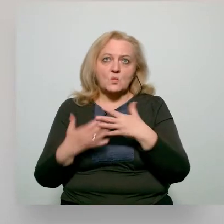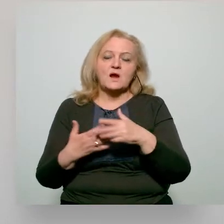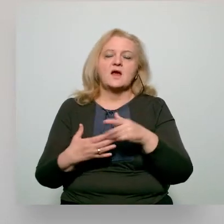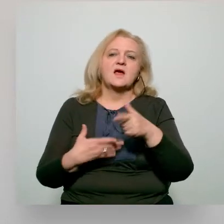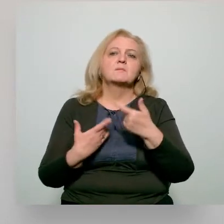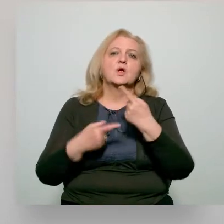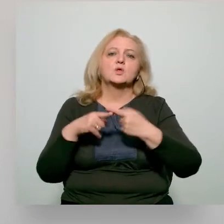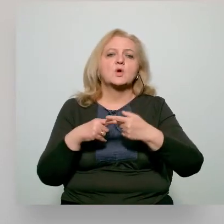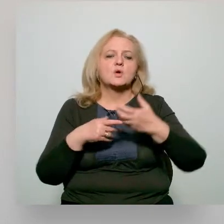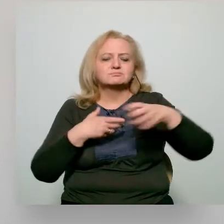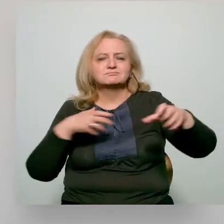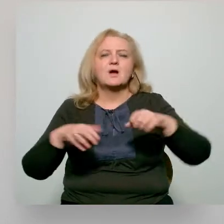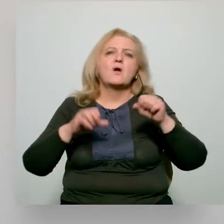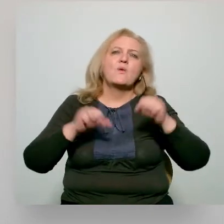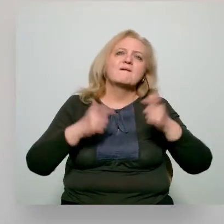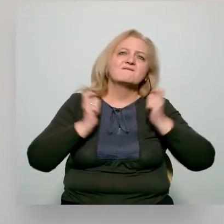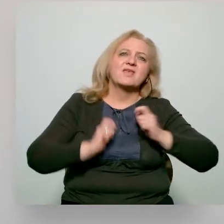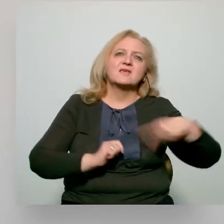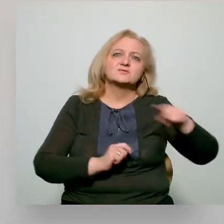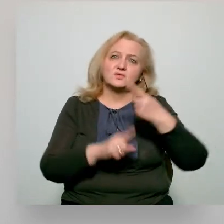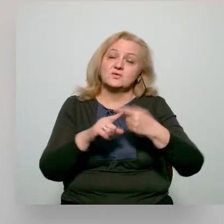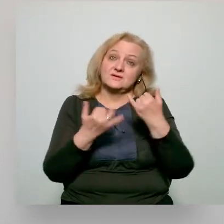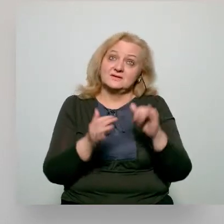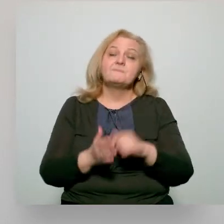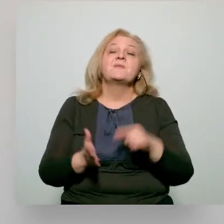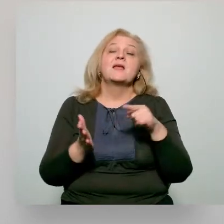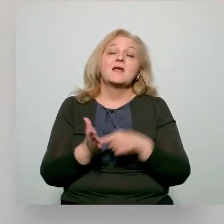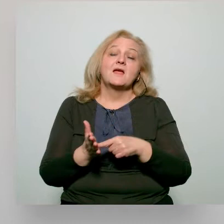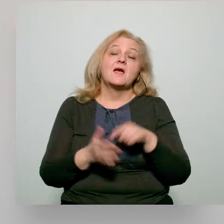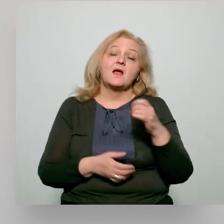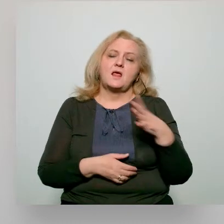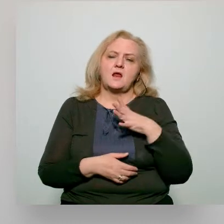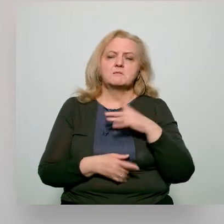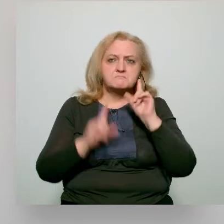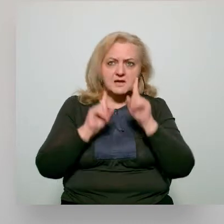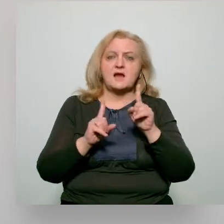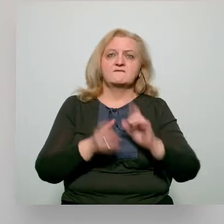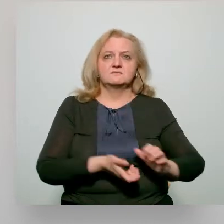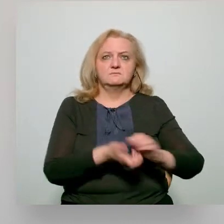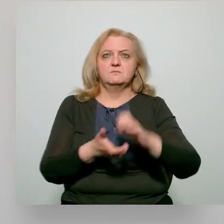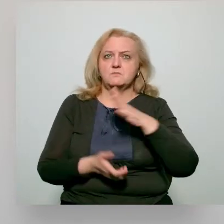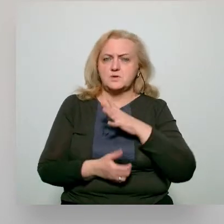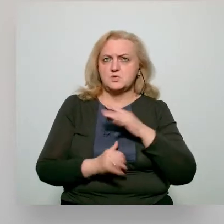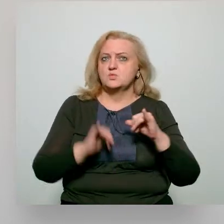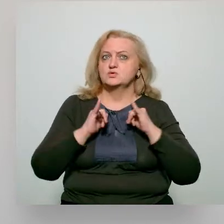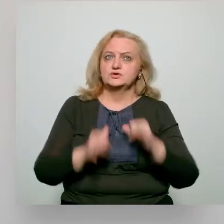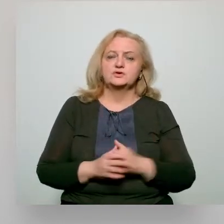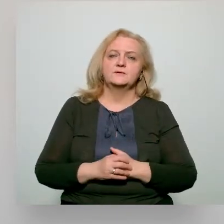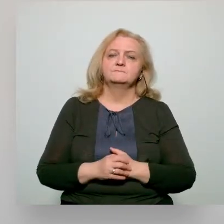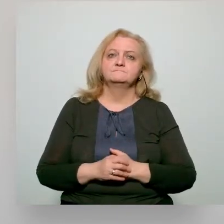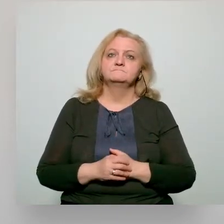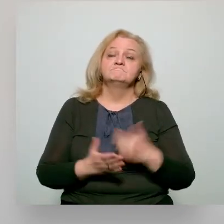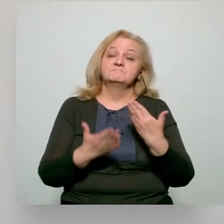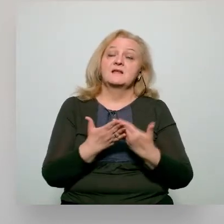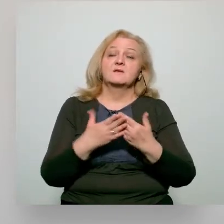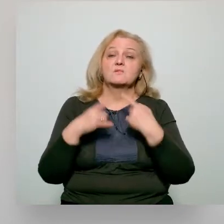chłopów. Ale lokalny patriotyzm zawsze istniał bardzo głęboki, bardzo silny i dlatego właśnie przejawiał